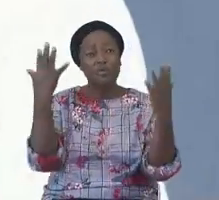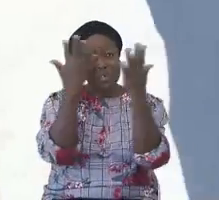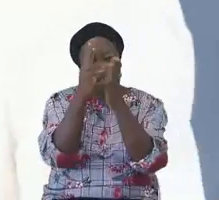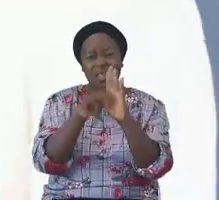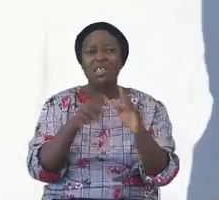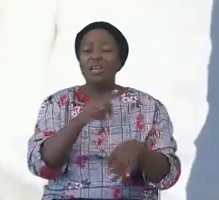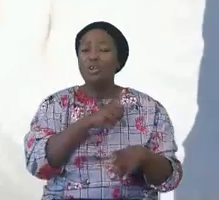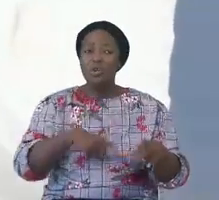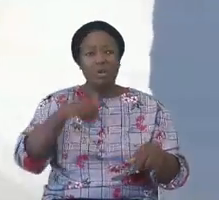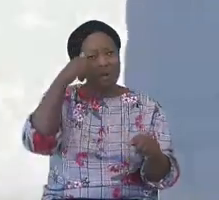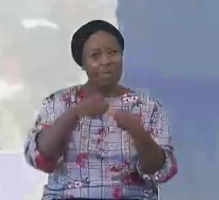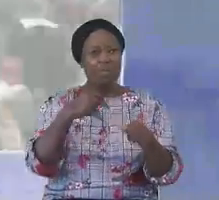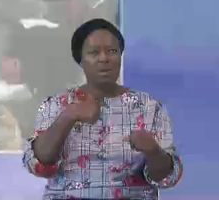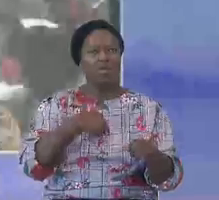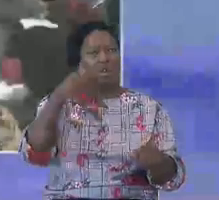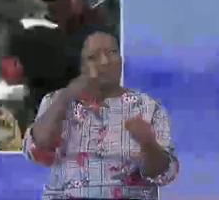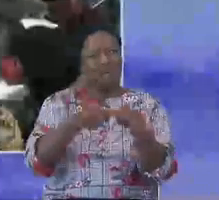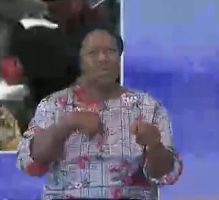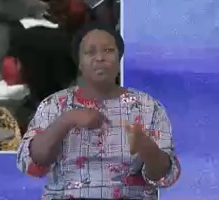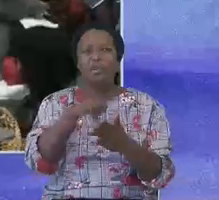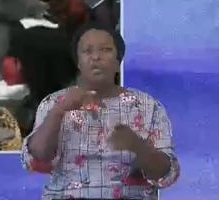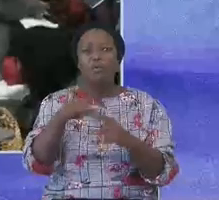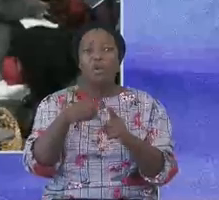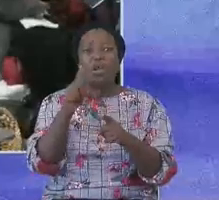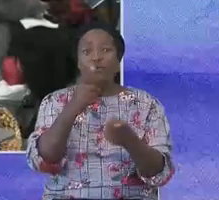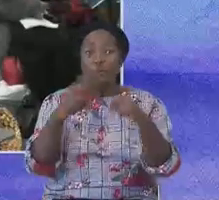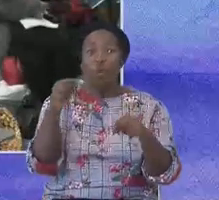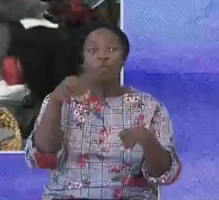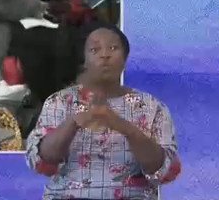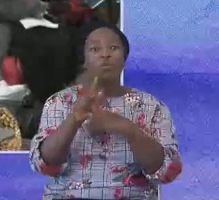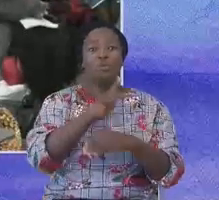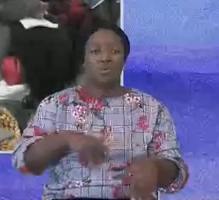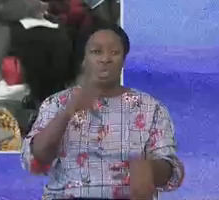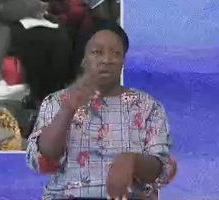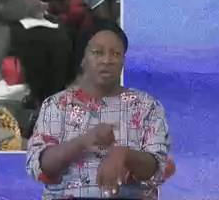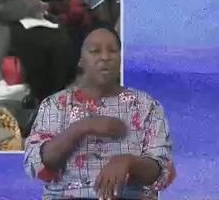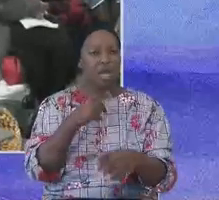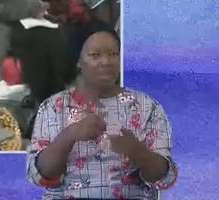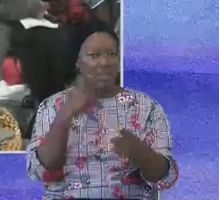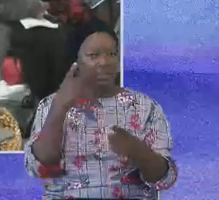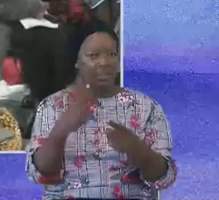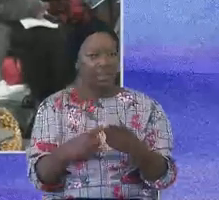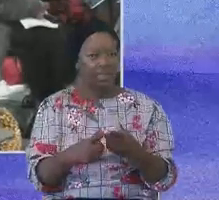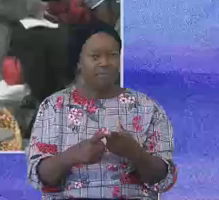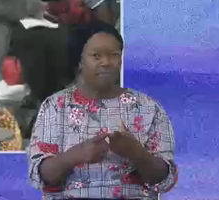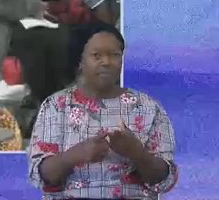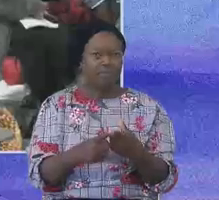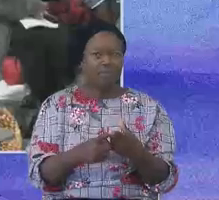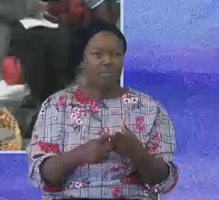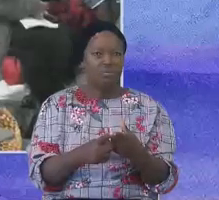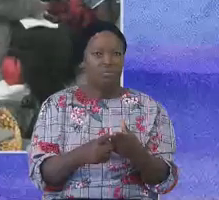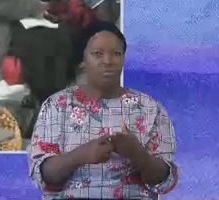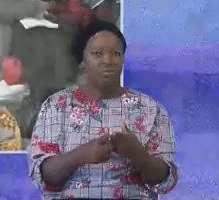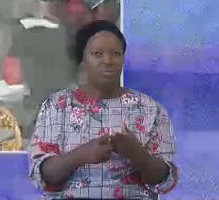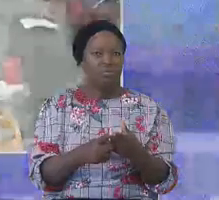veux pas passer l'éternité dans le royaume des ténèbres, souviens-toi de moi. Souviens-toi de moi quand tu viendras